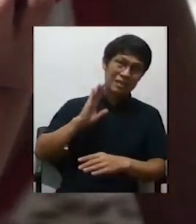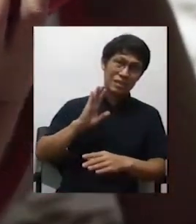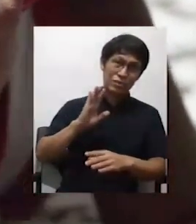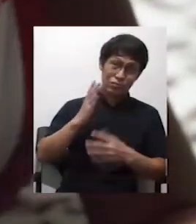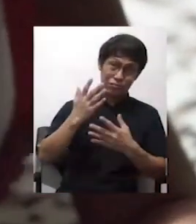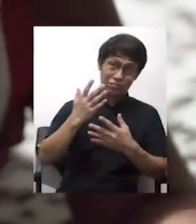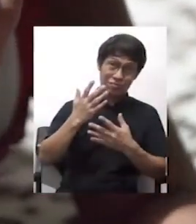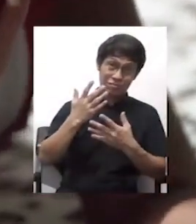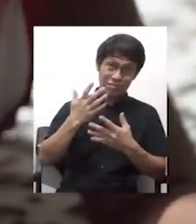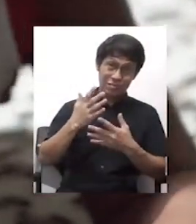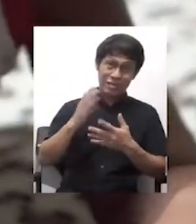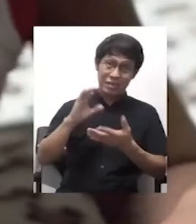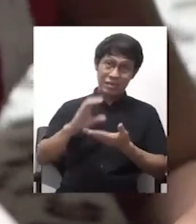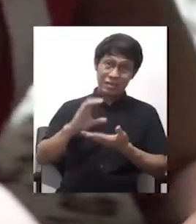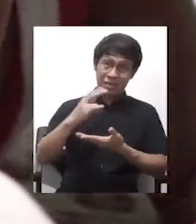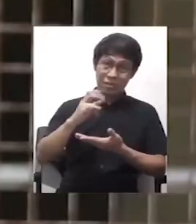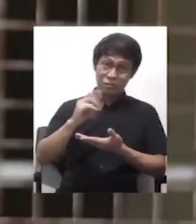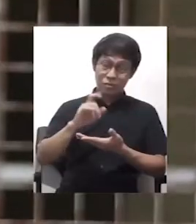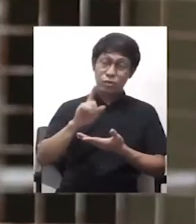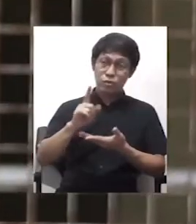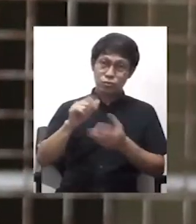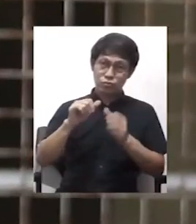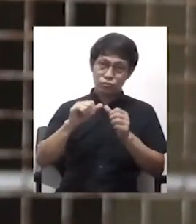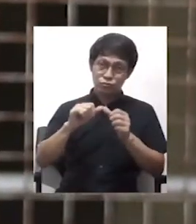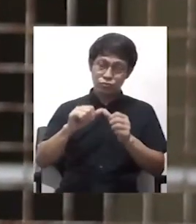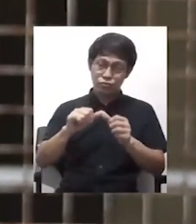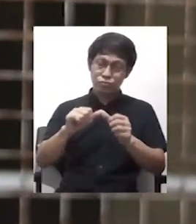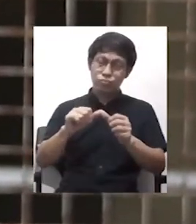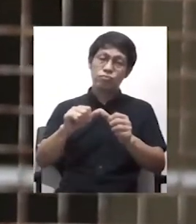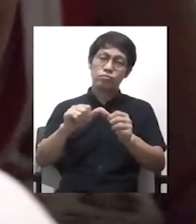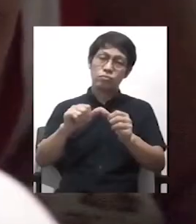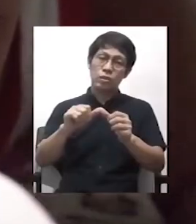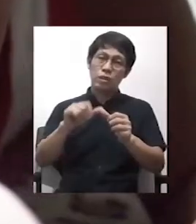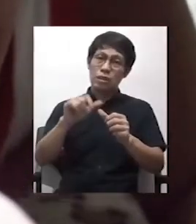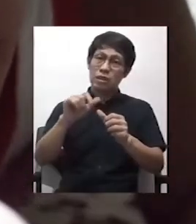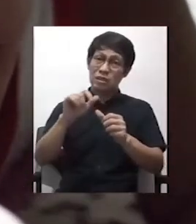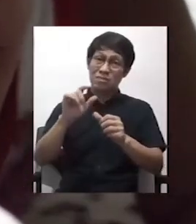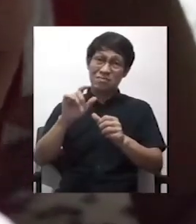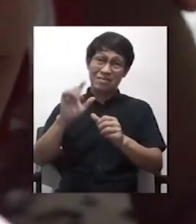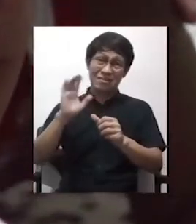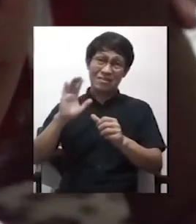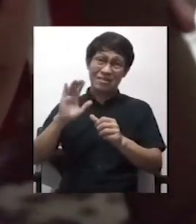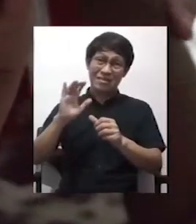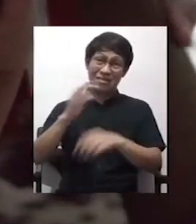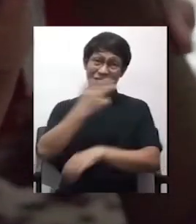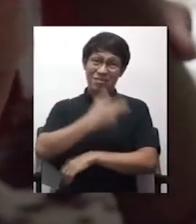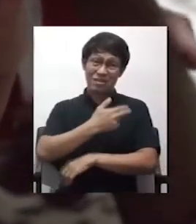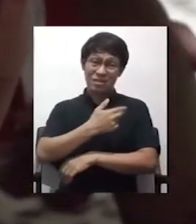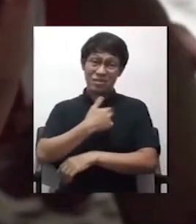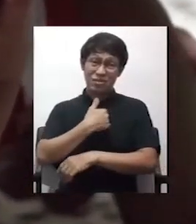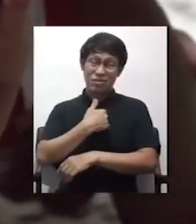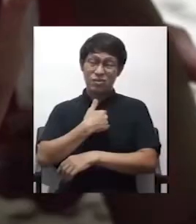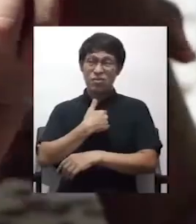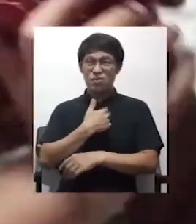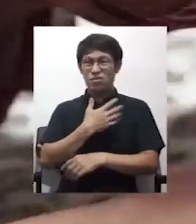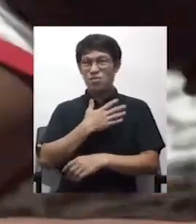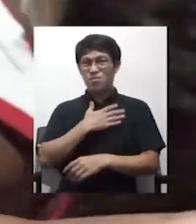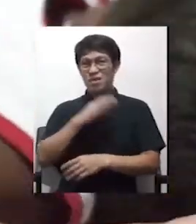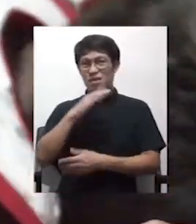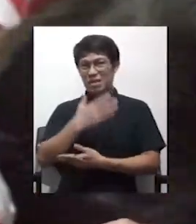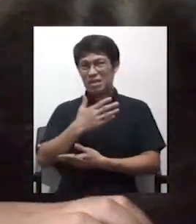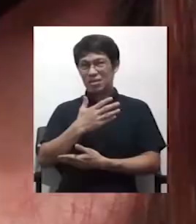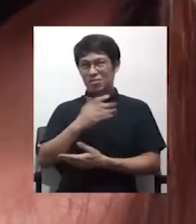ngayon na maintenance na kami kasi pag nasa ospital kami, syempre bata, nai-stress din po sila, lalo na kung